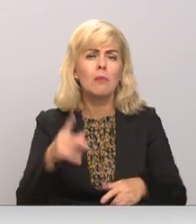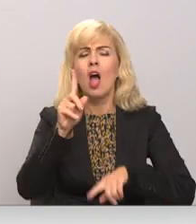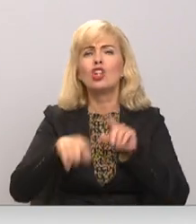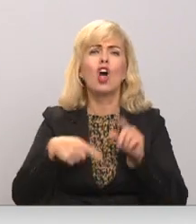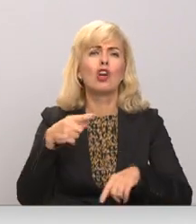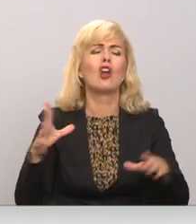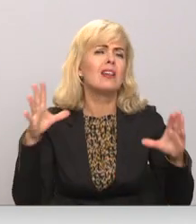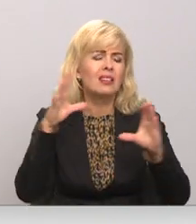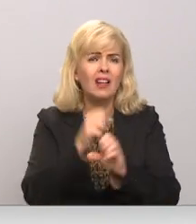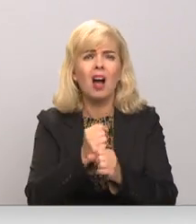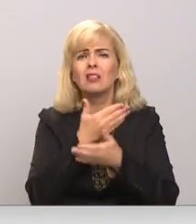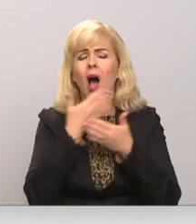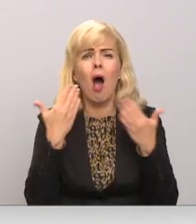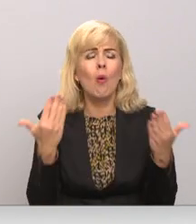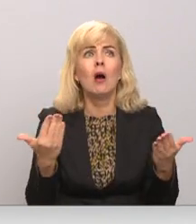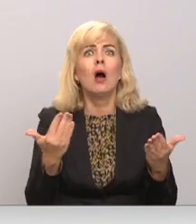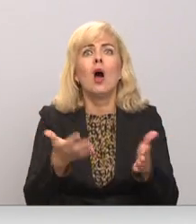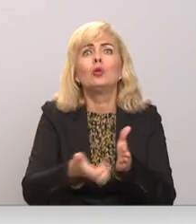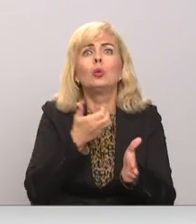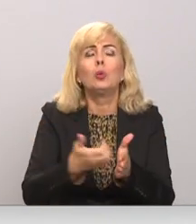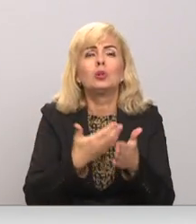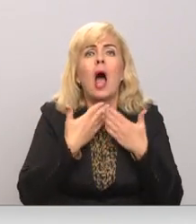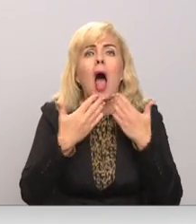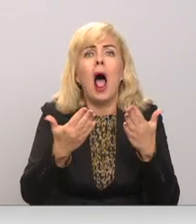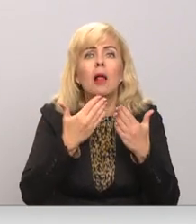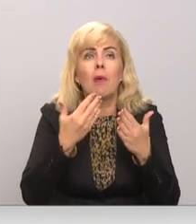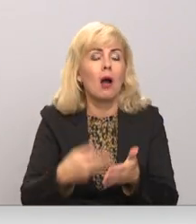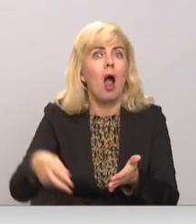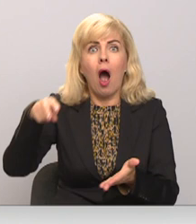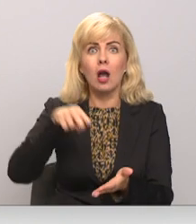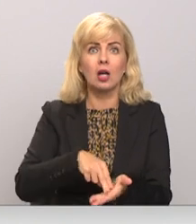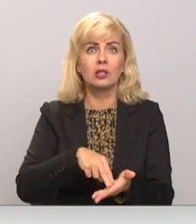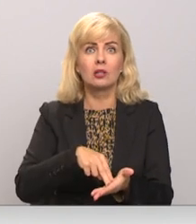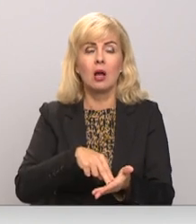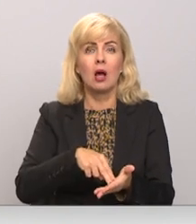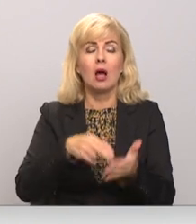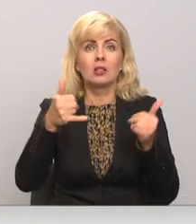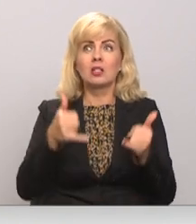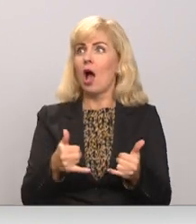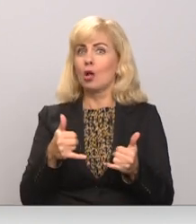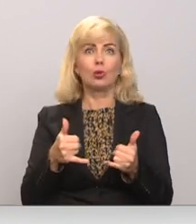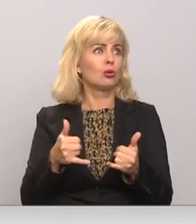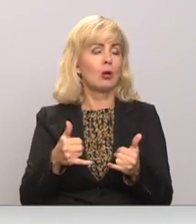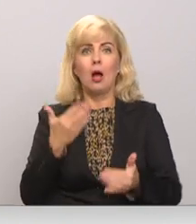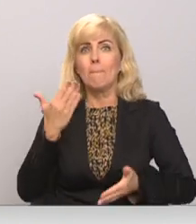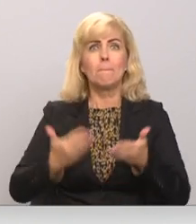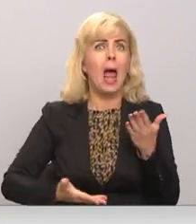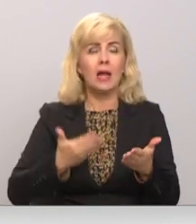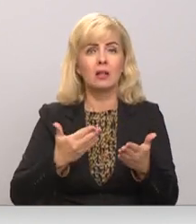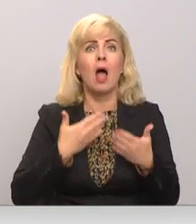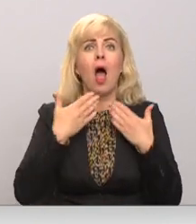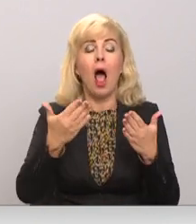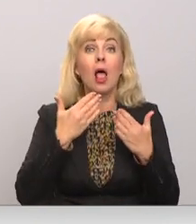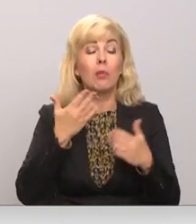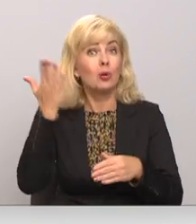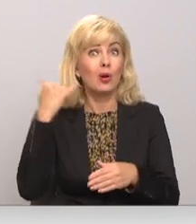naktīs tev nav tā kā trūks telpas, un kad tu lec kājās, tā kā tu piecelies sēd, uz nakti un mēģina to kā elpot.